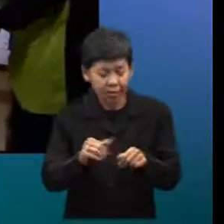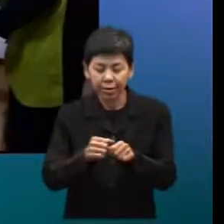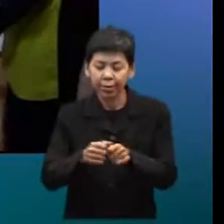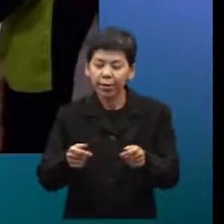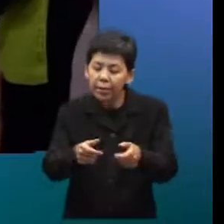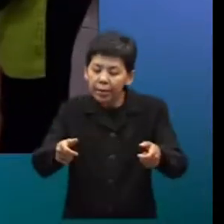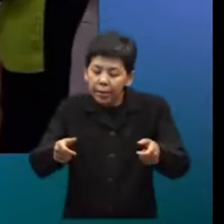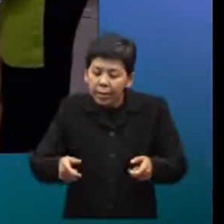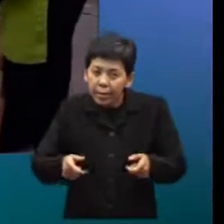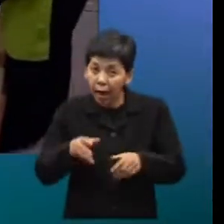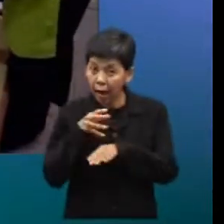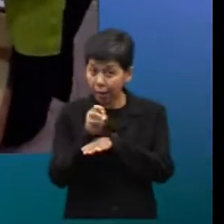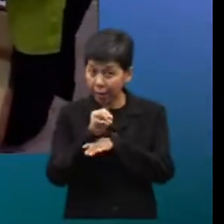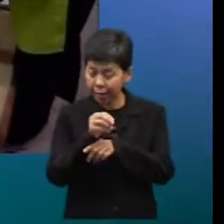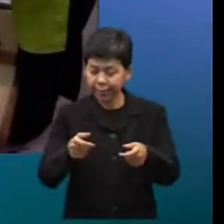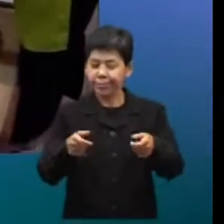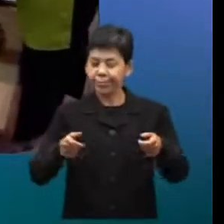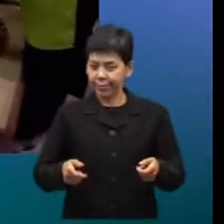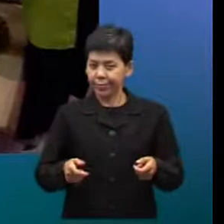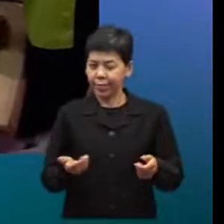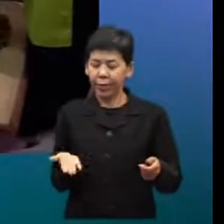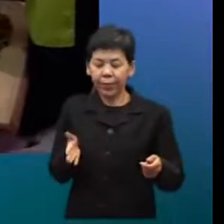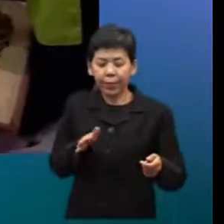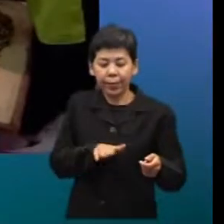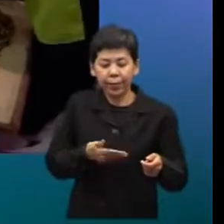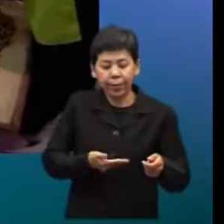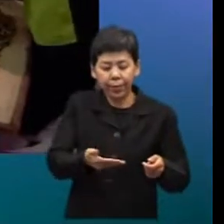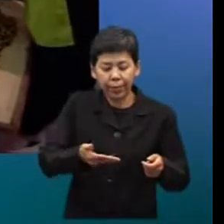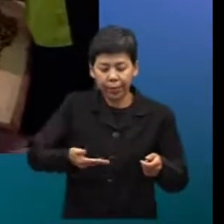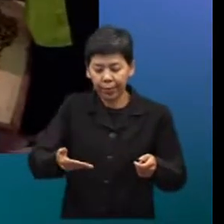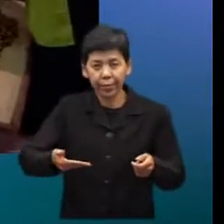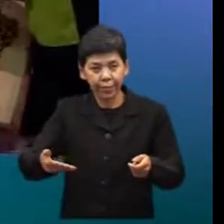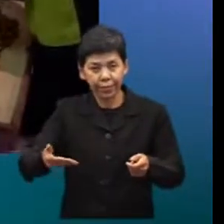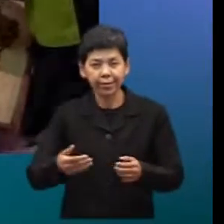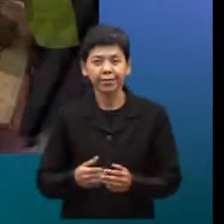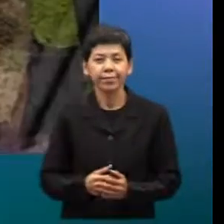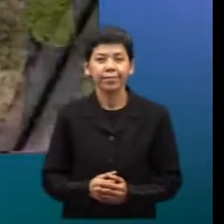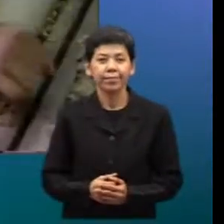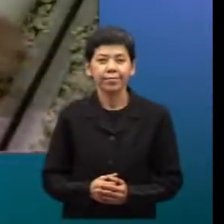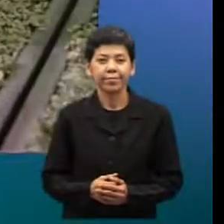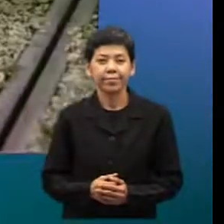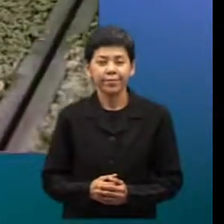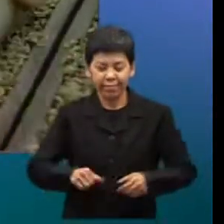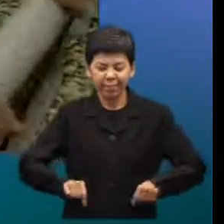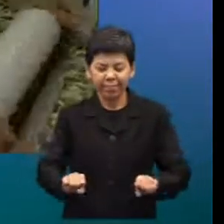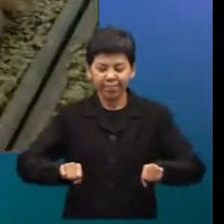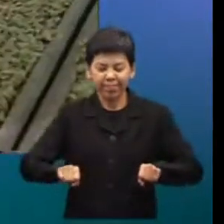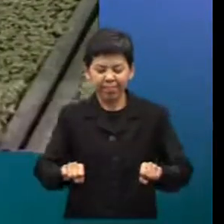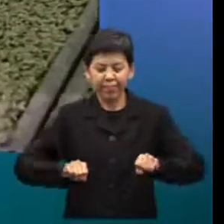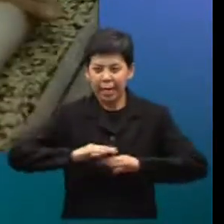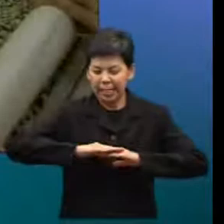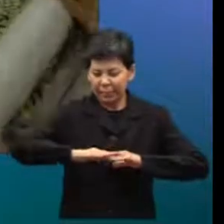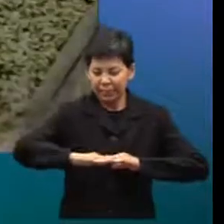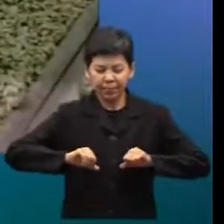ไม้ใช้ลูกกลิ้งกดทับให้เรีย